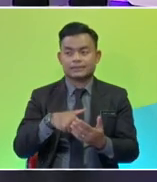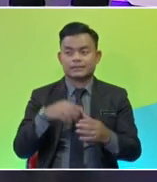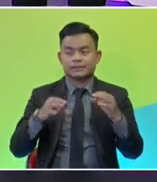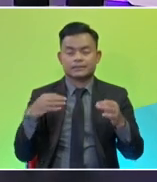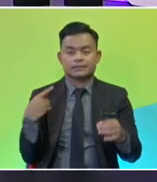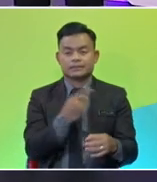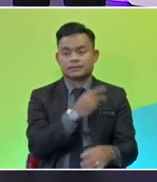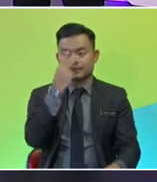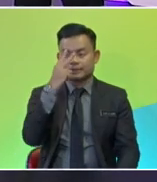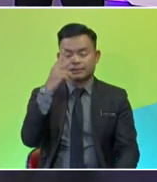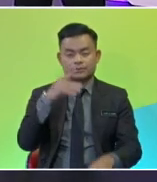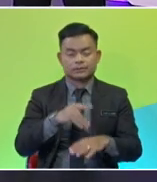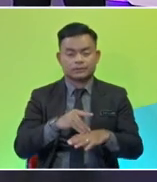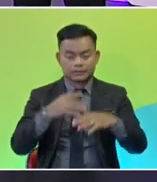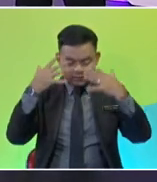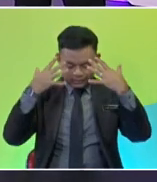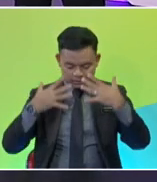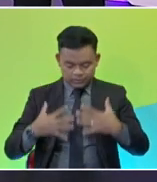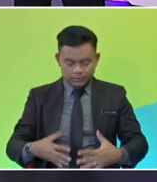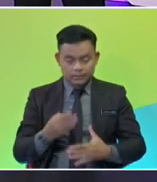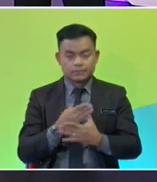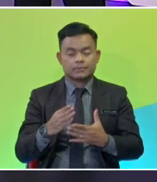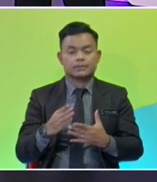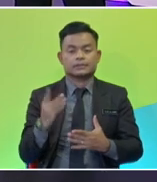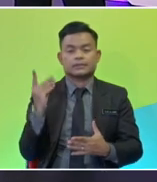di tengkorak kita bagian depan